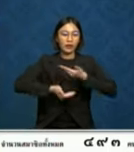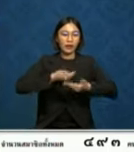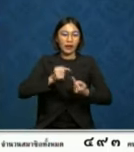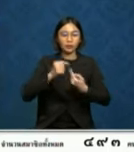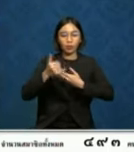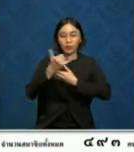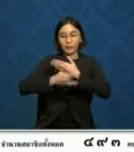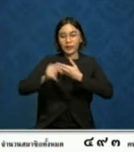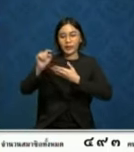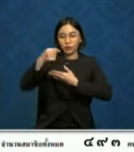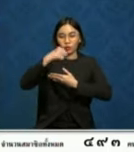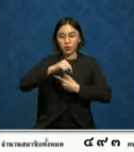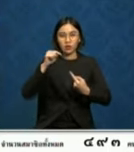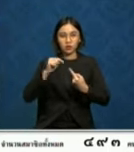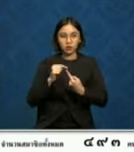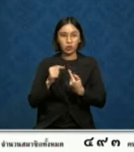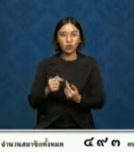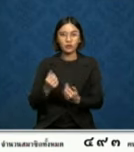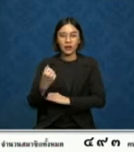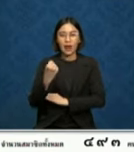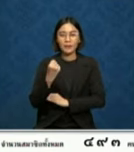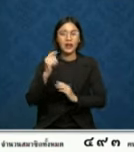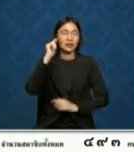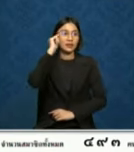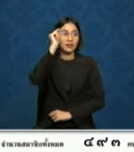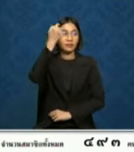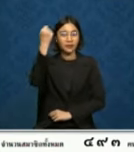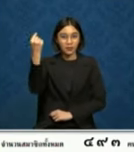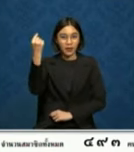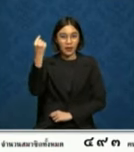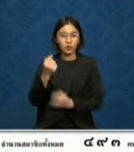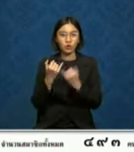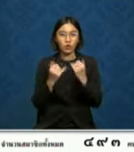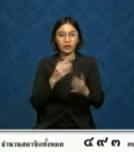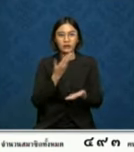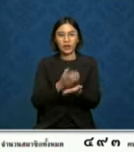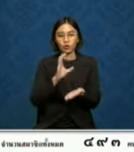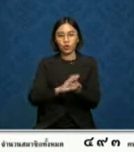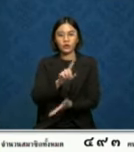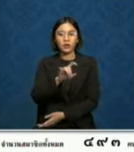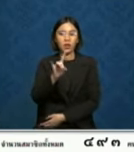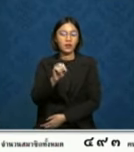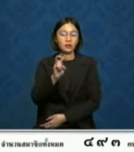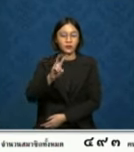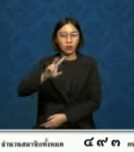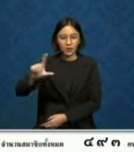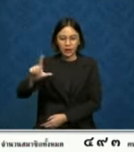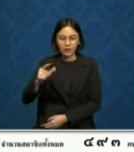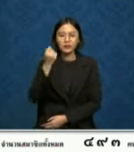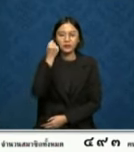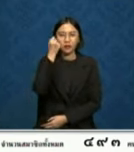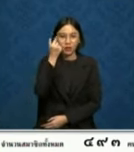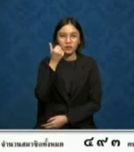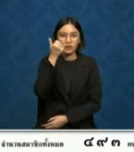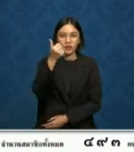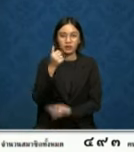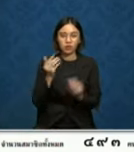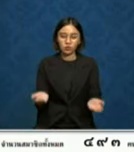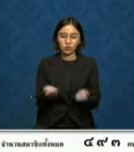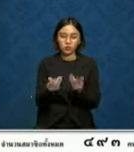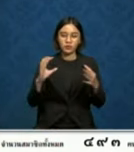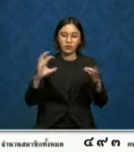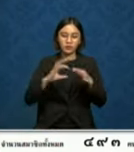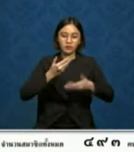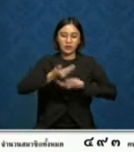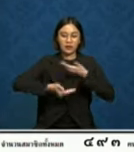ระหว่างประเทศด้วยพลังสร้างสรรคโครงการนี้ 182ล้านนะครับก็เข้าใจได้ครับไปส่งเสริมการ